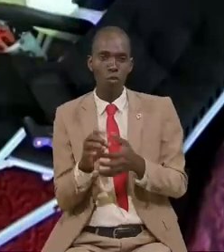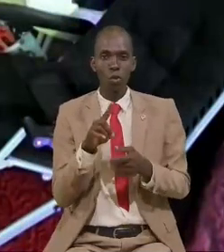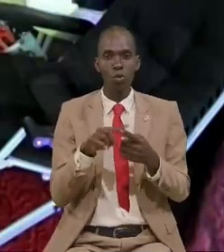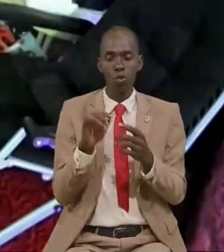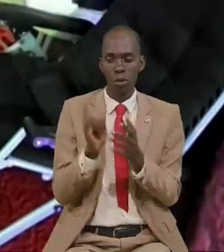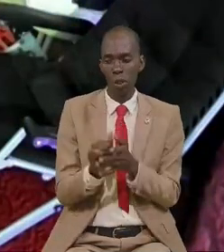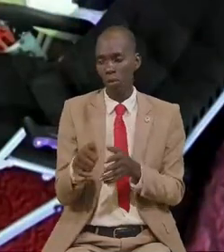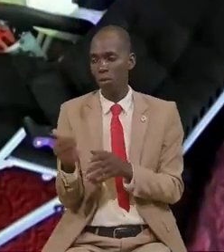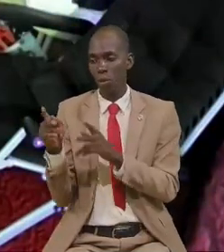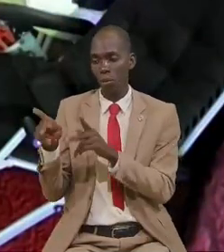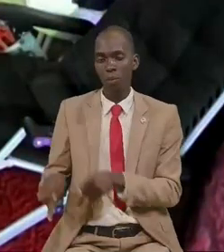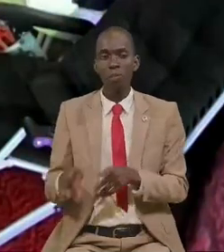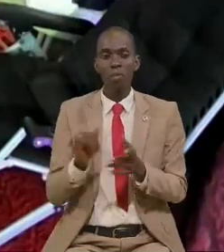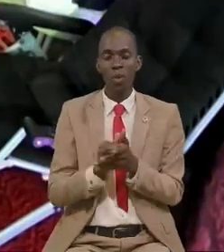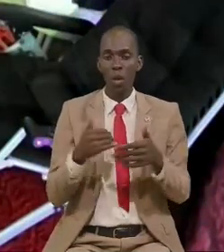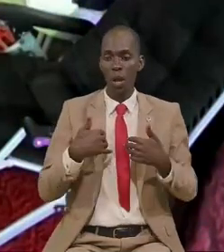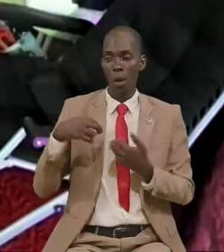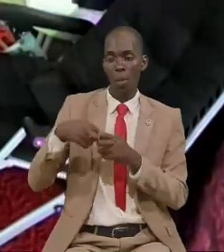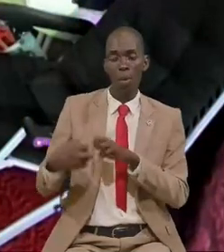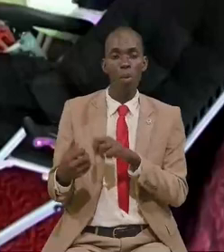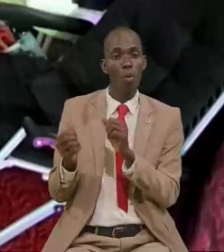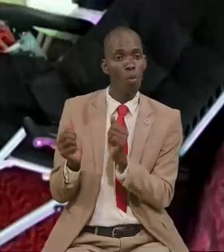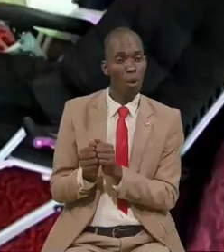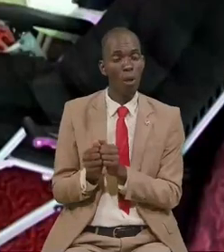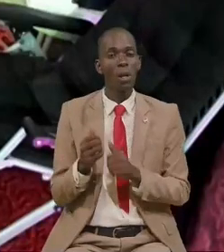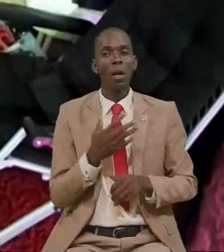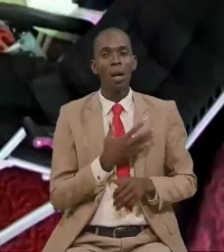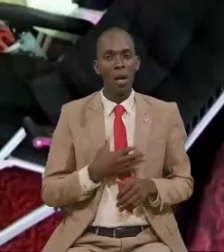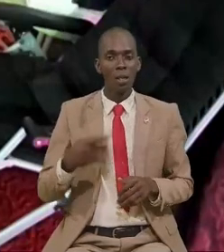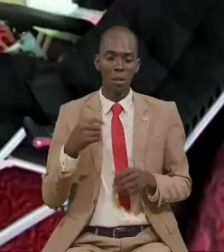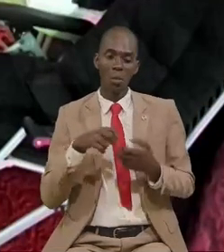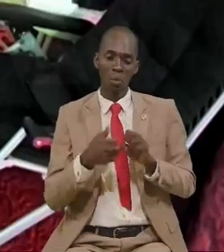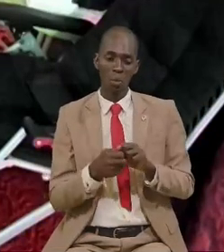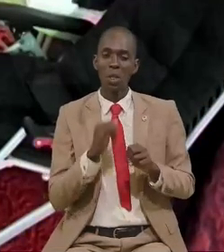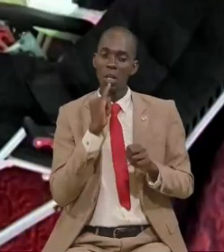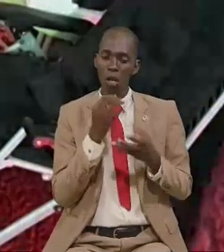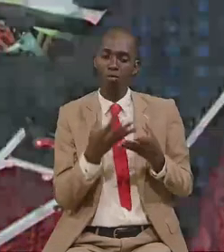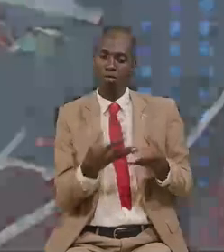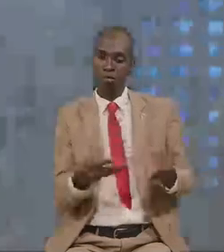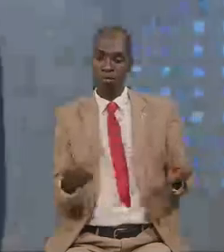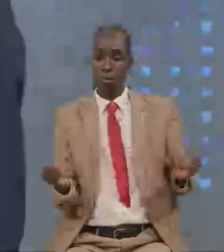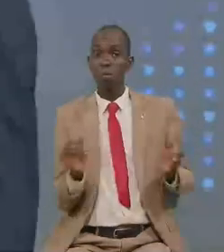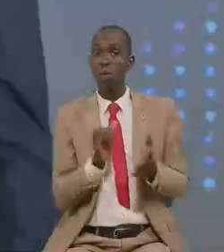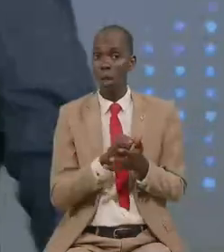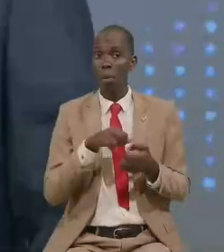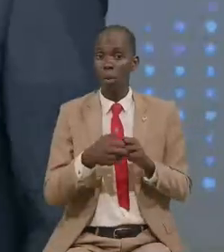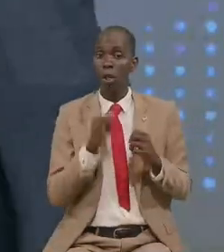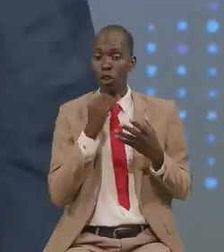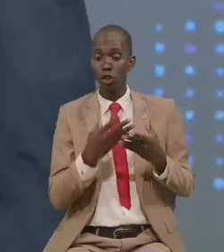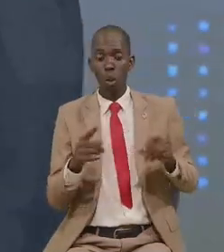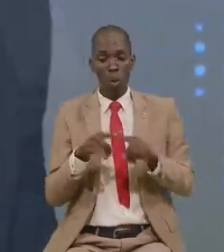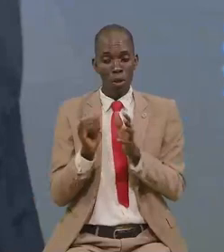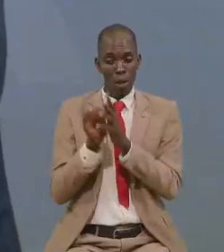personne avec qui tu as des problèmes. Et le problème est résolu. Mais cet avocat n'a